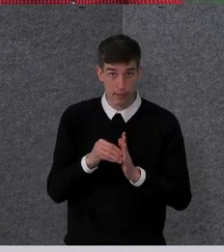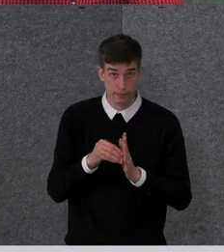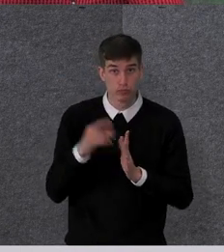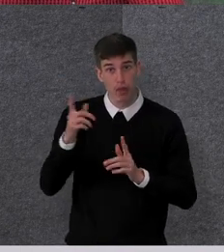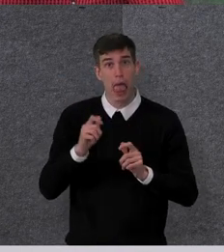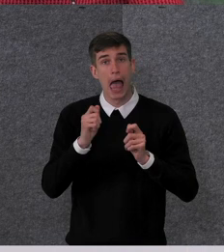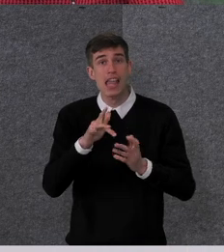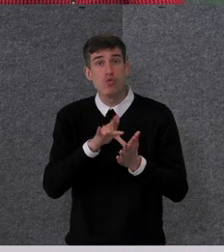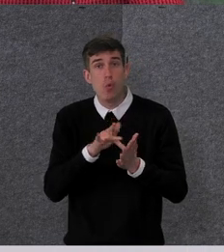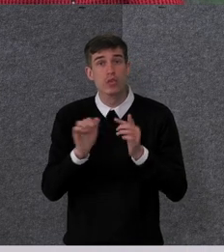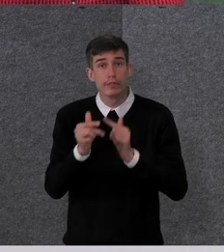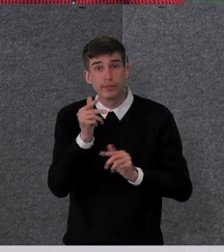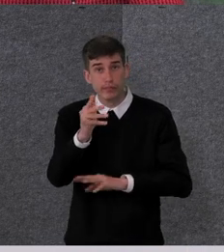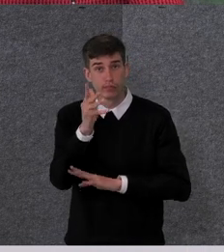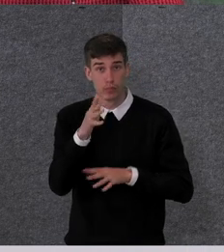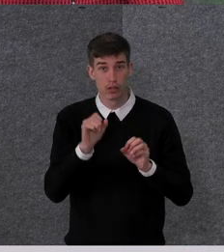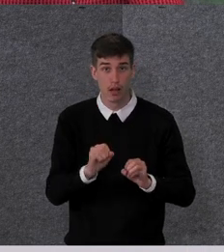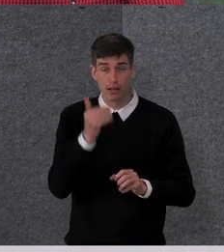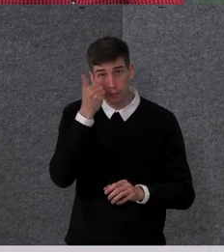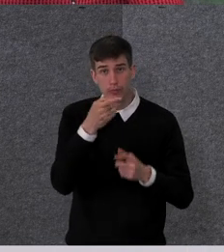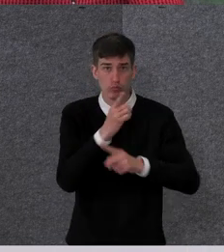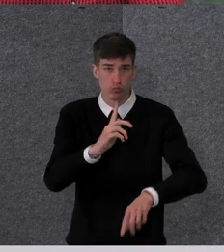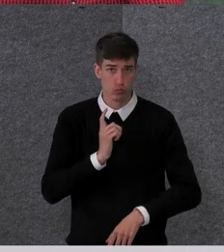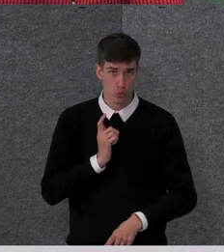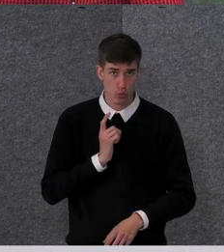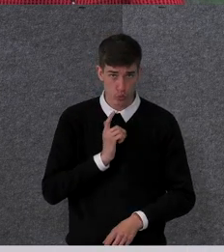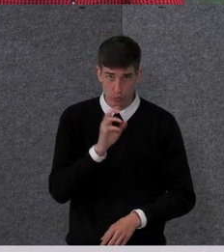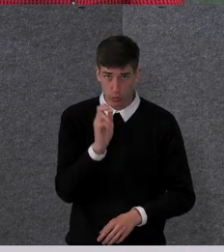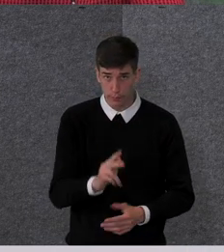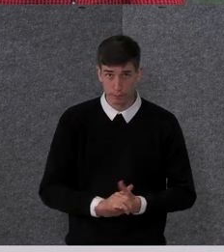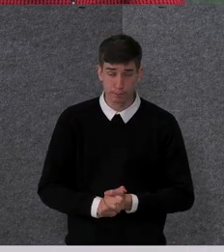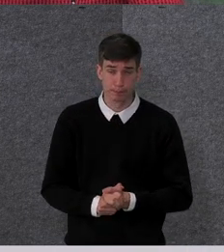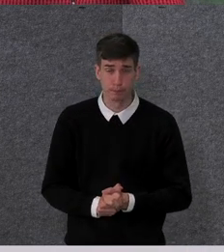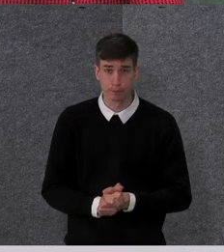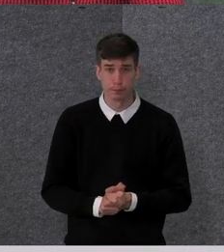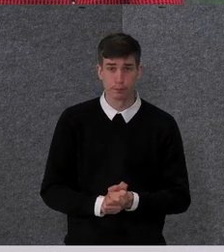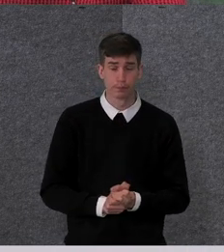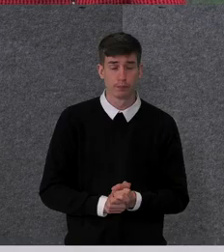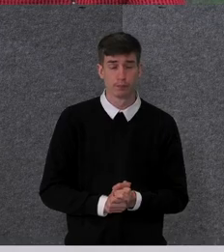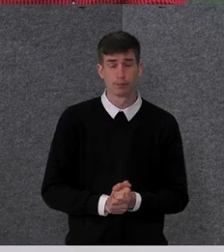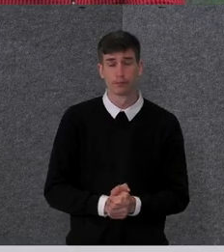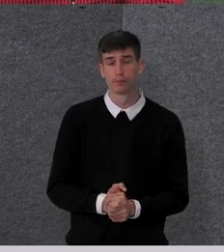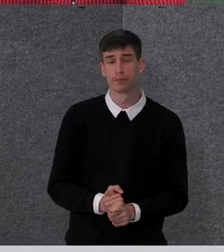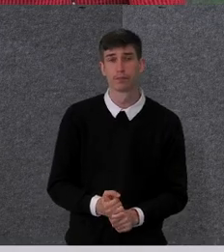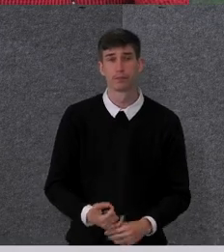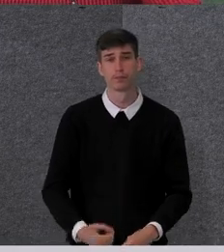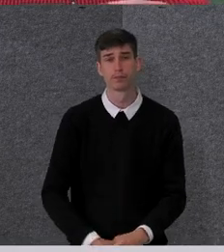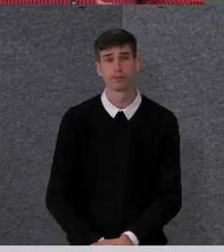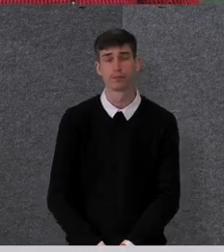seinen Antrag begründen kann. Deshalb bitte ich so lange um ein bisschen Geduld und wir melden uns gleich nochmal bei euch.